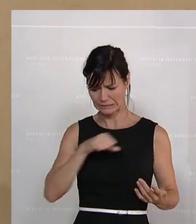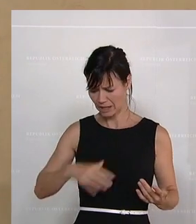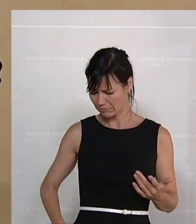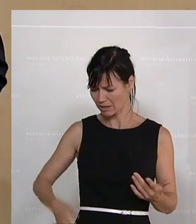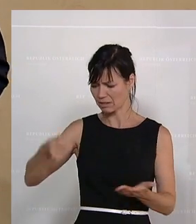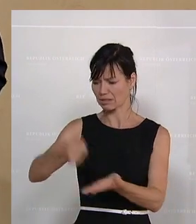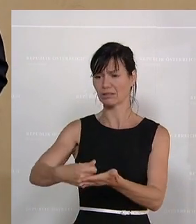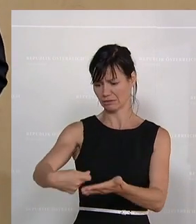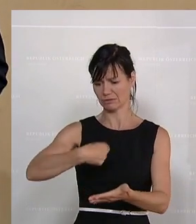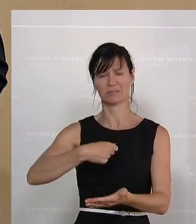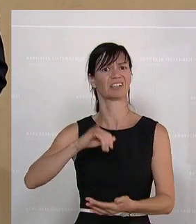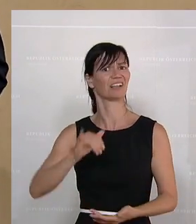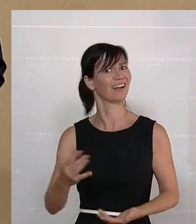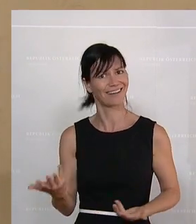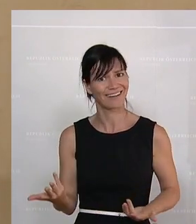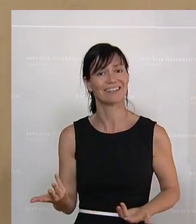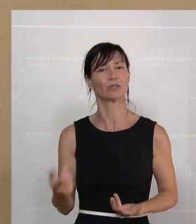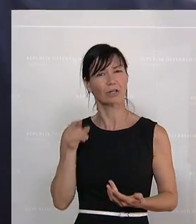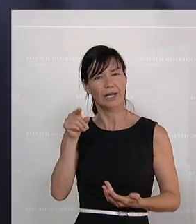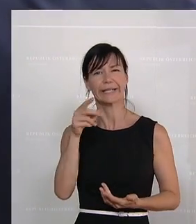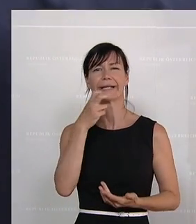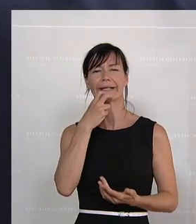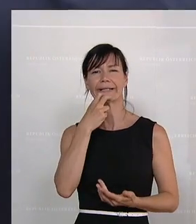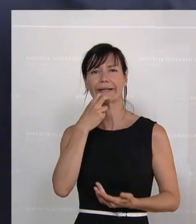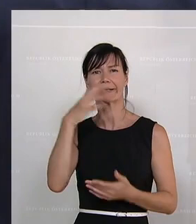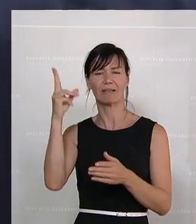kosten der teuren jetzt über gewinne macht und